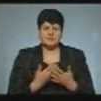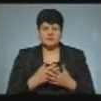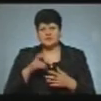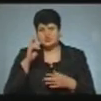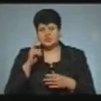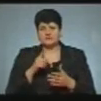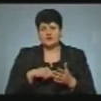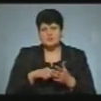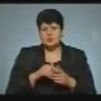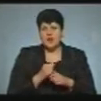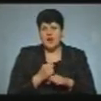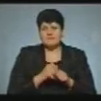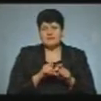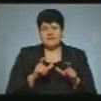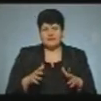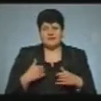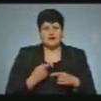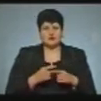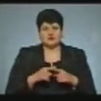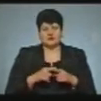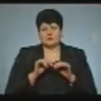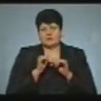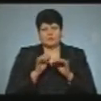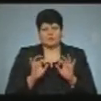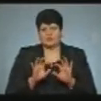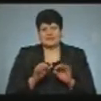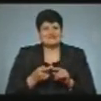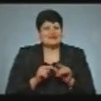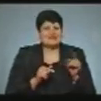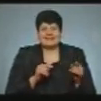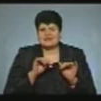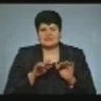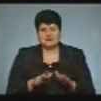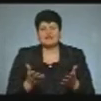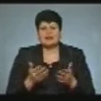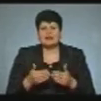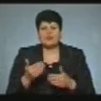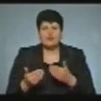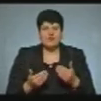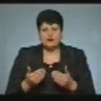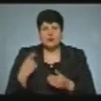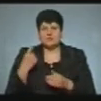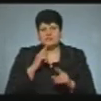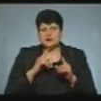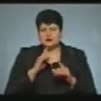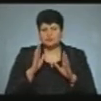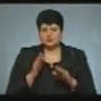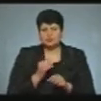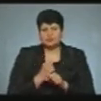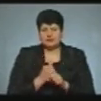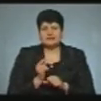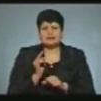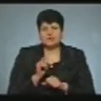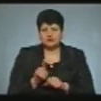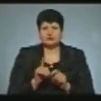комунальної міської аптеки, ну, я цього не можу коментувати, це їхня справа. Які кроки безпосередньо обласна рада буде робити для того,